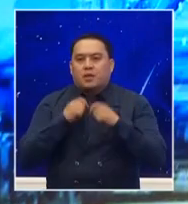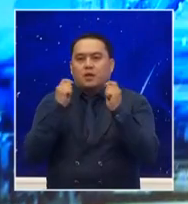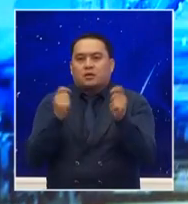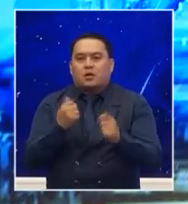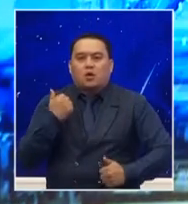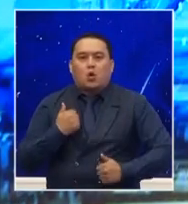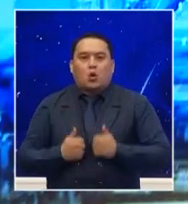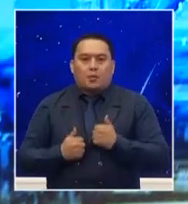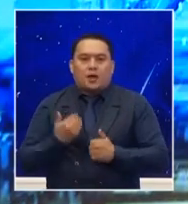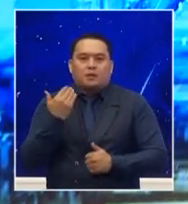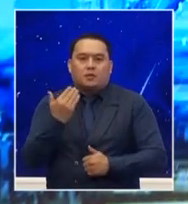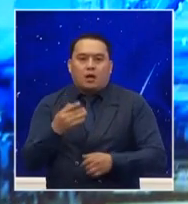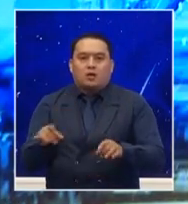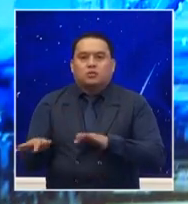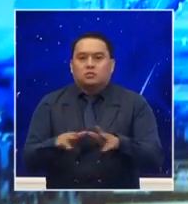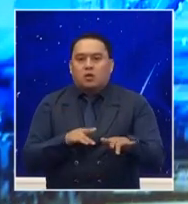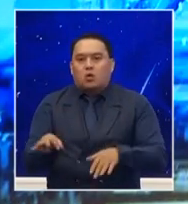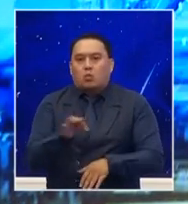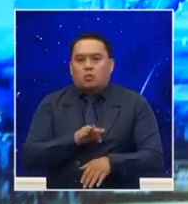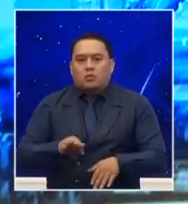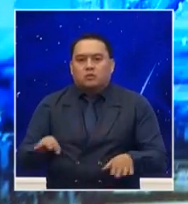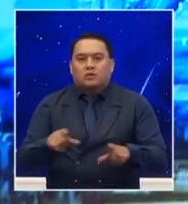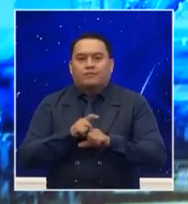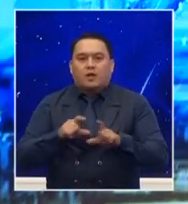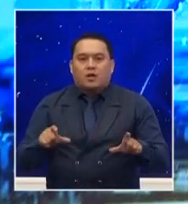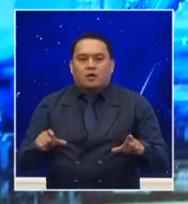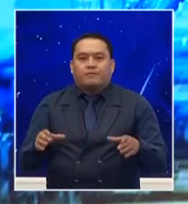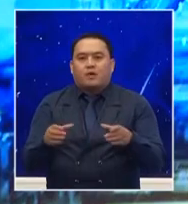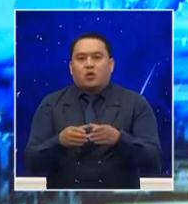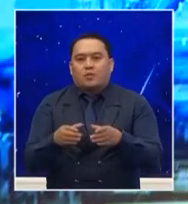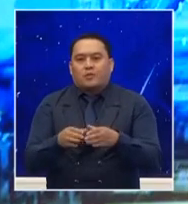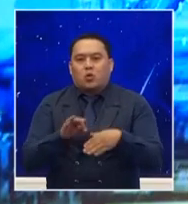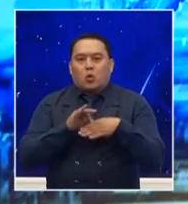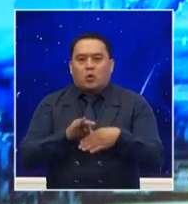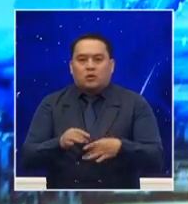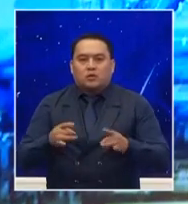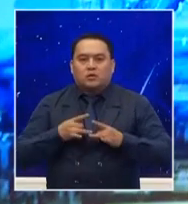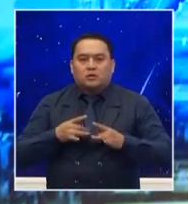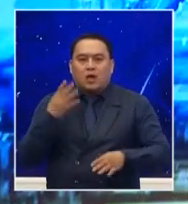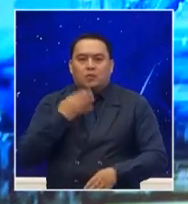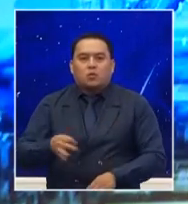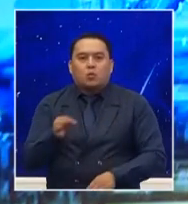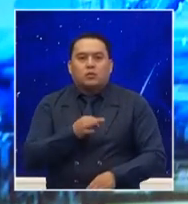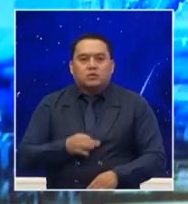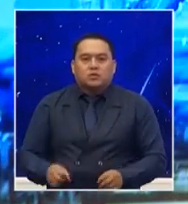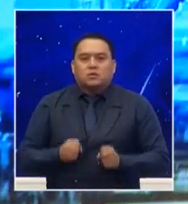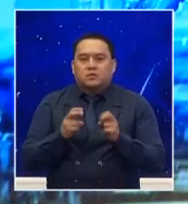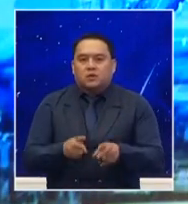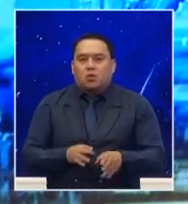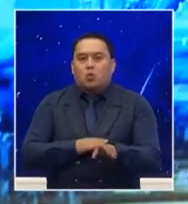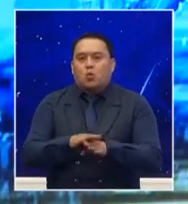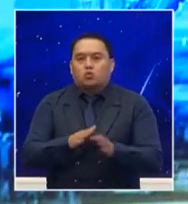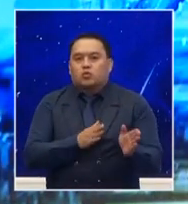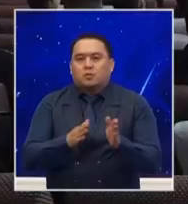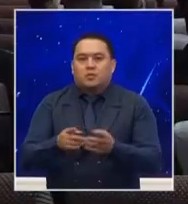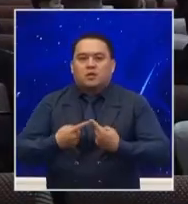абыройлар асқақтады. Аталған шара облыстық Сүйінбай атындағы филармония ғимаратында өтті. Салтанатты жиында Алматы облыстық қылмыстық атқару